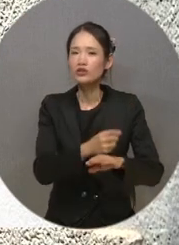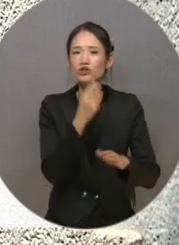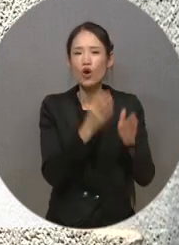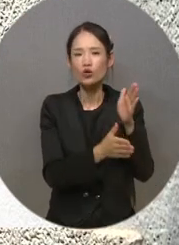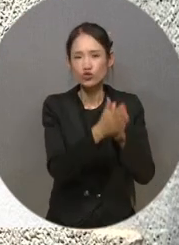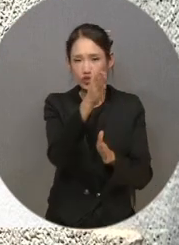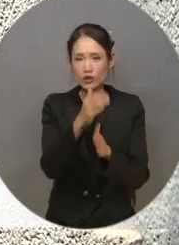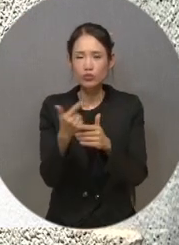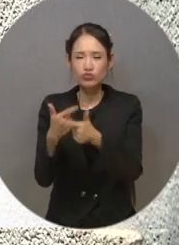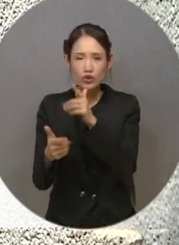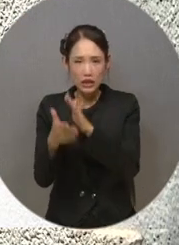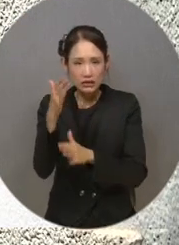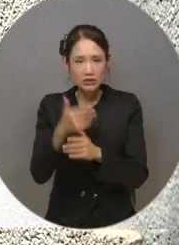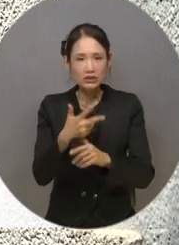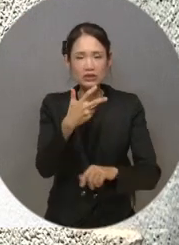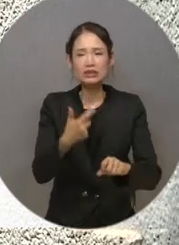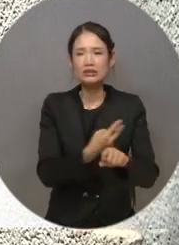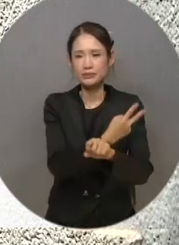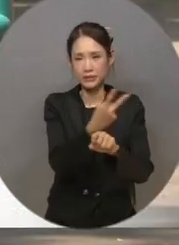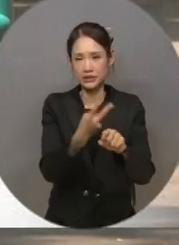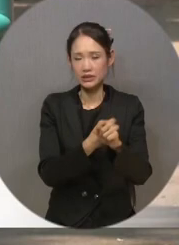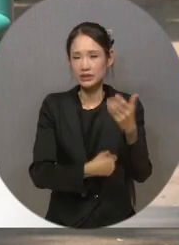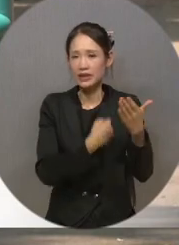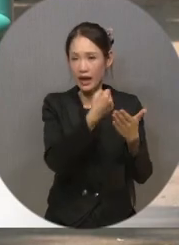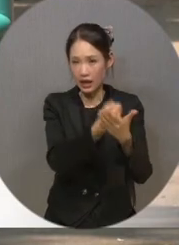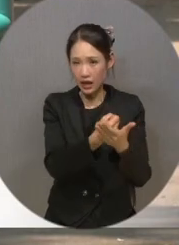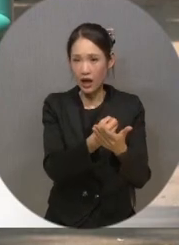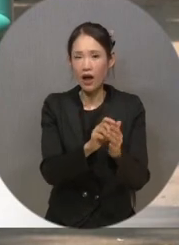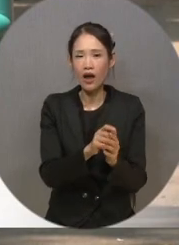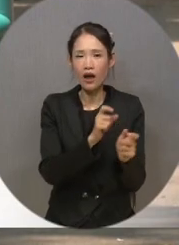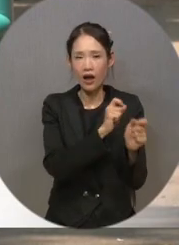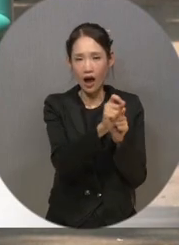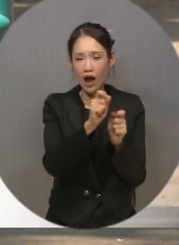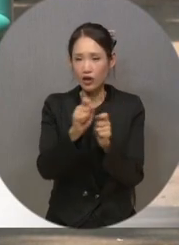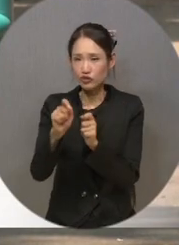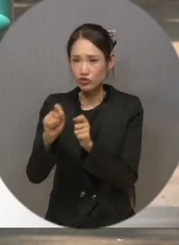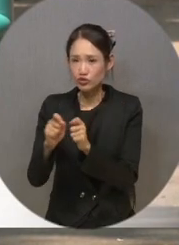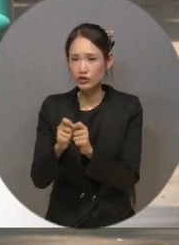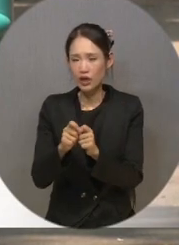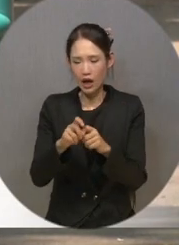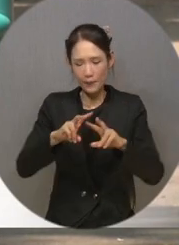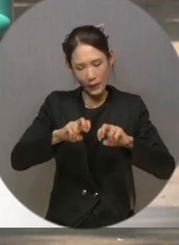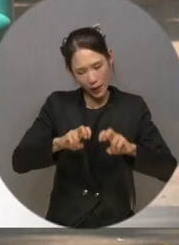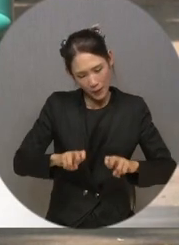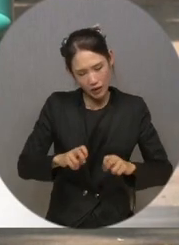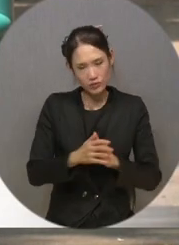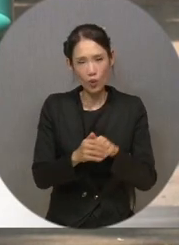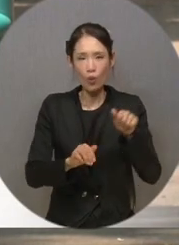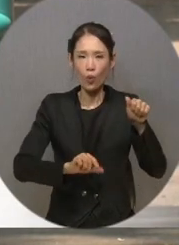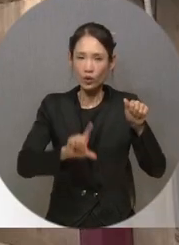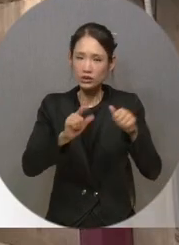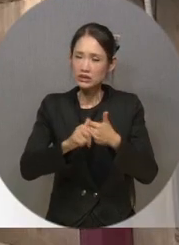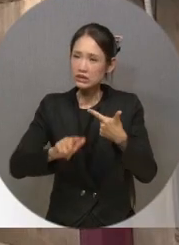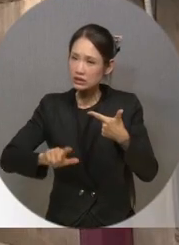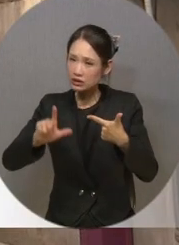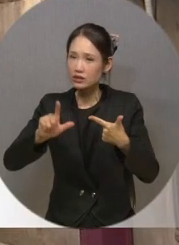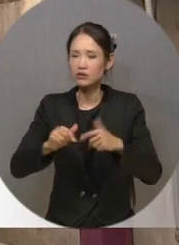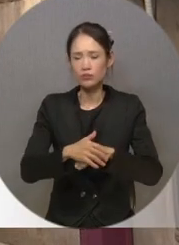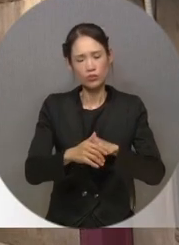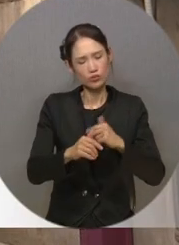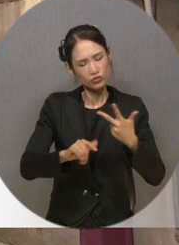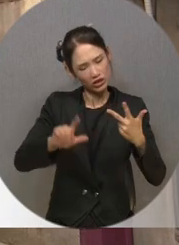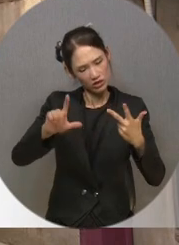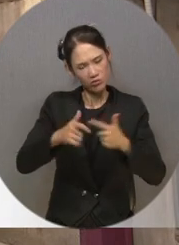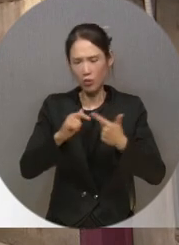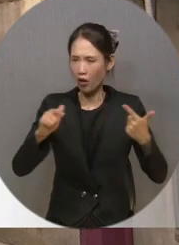기준 시간을 72시간으로 규정하고 있고 각 구군의 자체적 해석에 따라 5일이나 7일로 보는 경우가 있다고